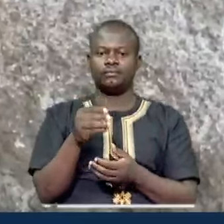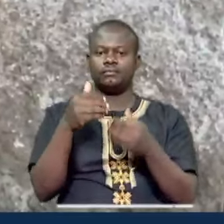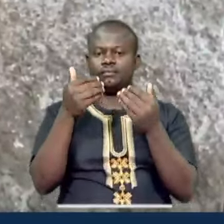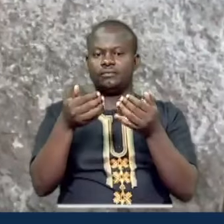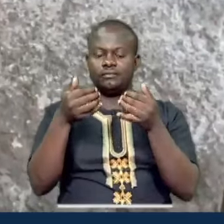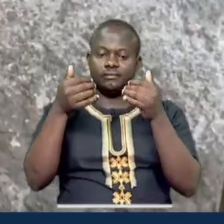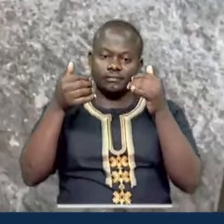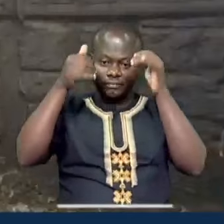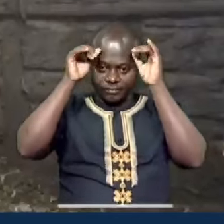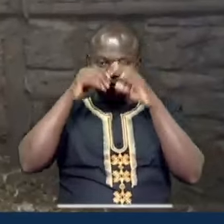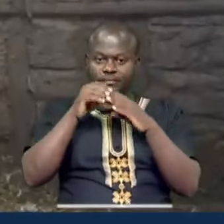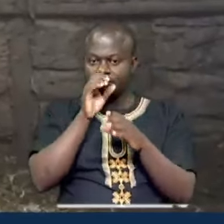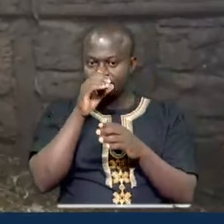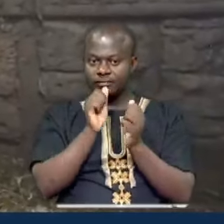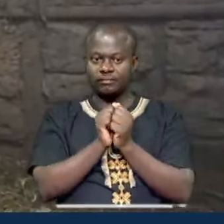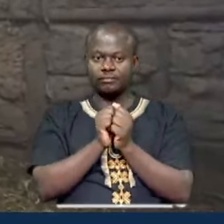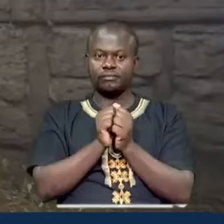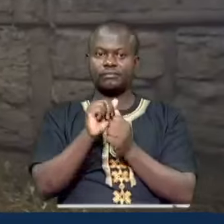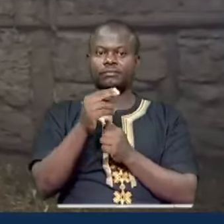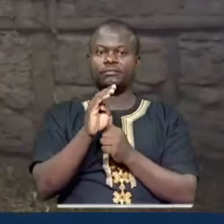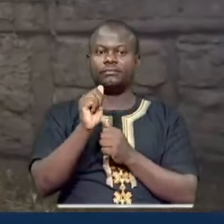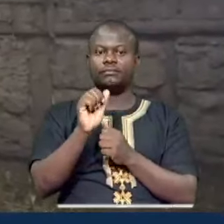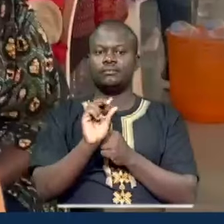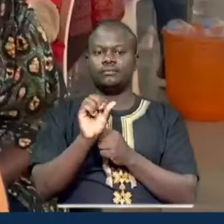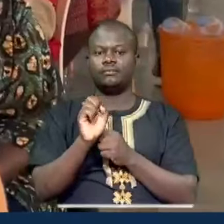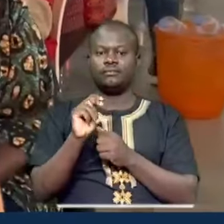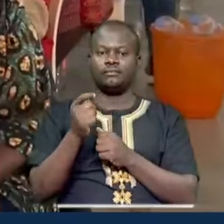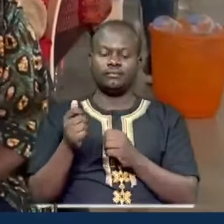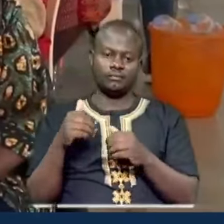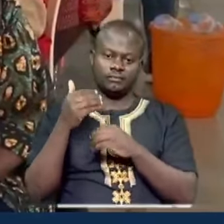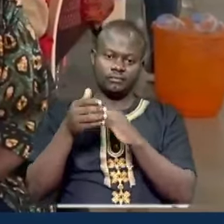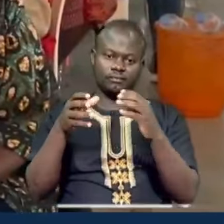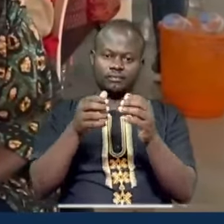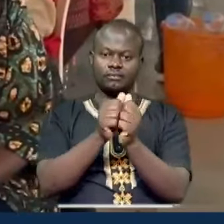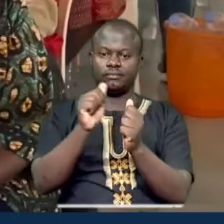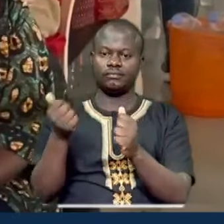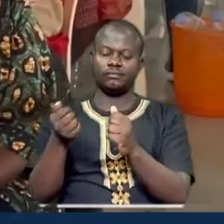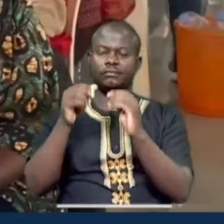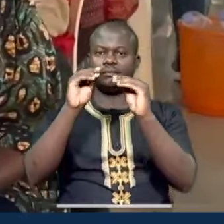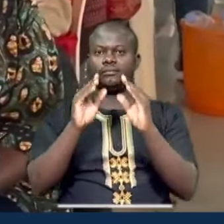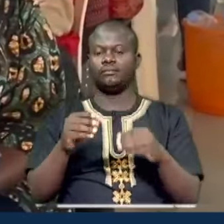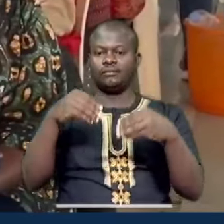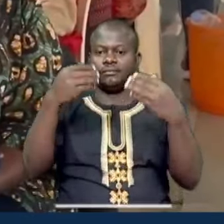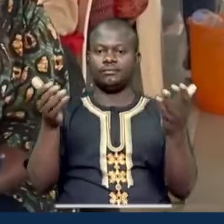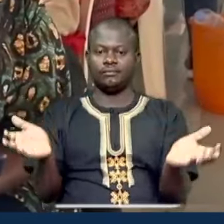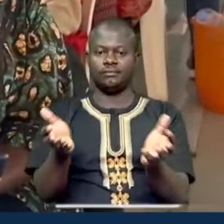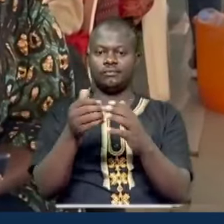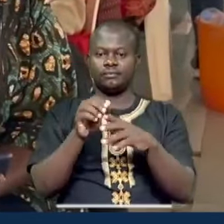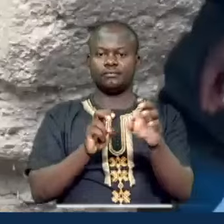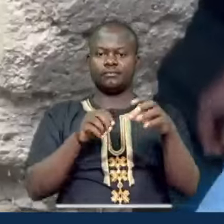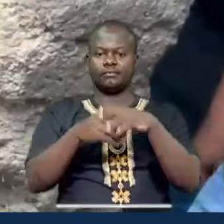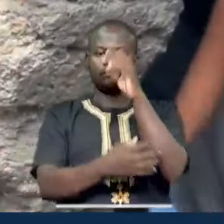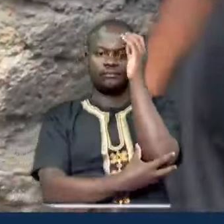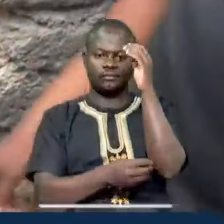amatungo ye arimo inka n'ingurube. Haba Gusenga avuga ko nyuma yo guhurizwa hamwe na bagenzi be mu nyigisho bahawe zibakangurira kwivana mu bukene no